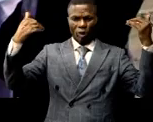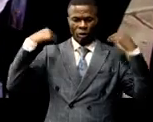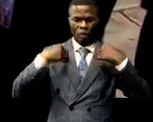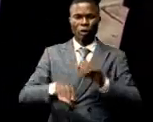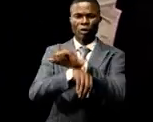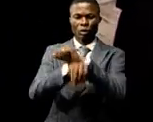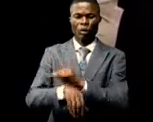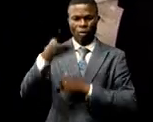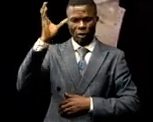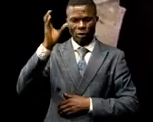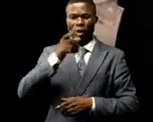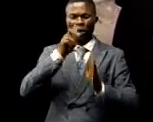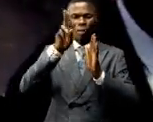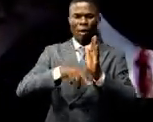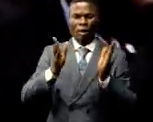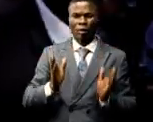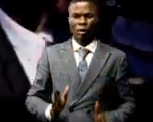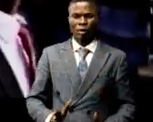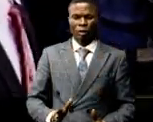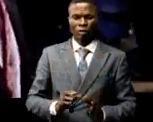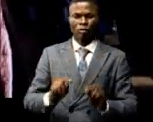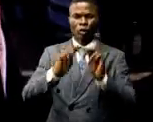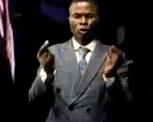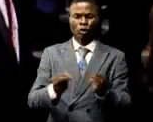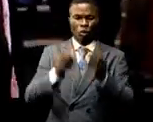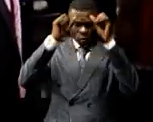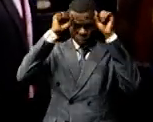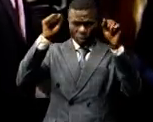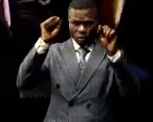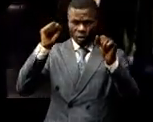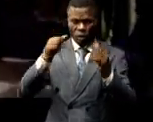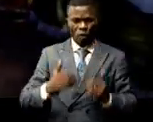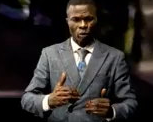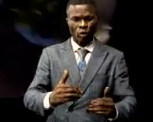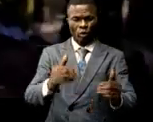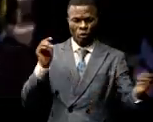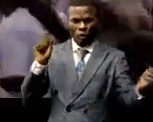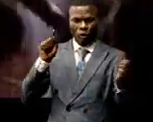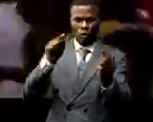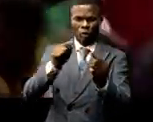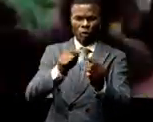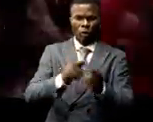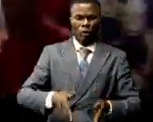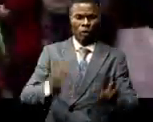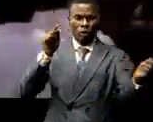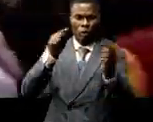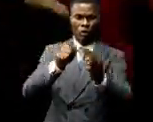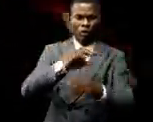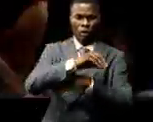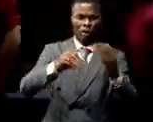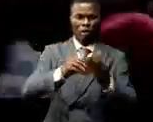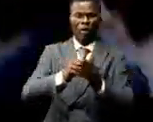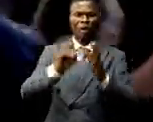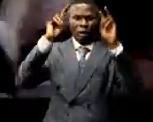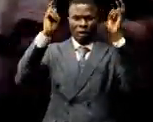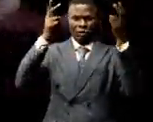traditionnelles et de parlementaires. Le cortège présidentiel a ensuite emprunté la grande route en direction du centre-ville.